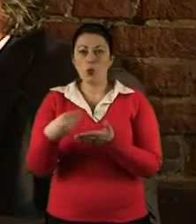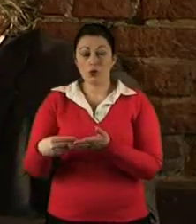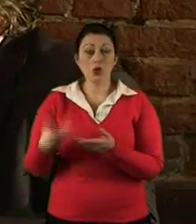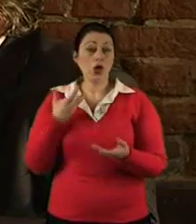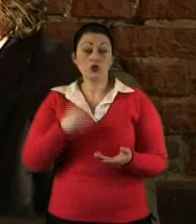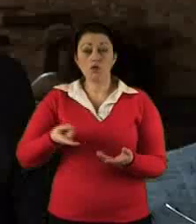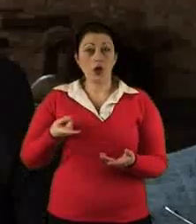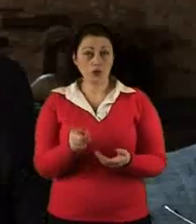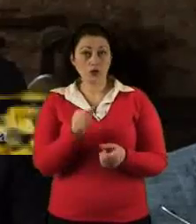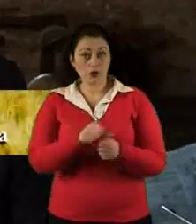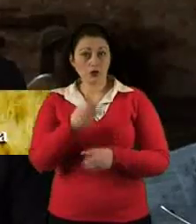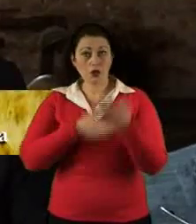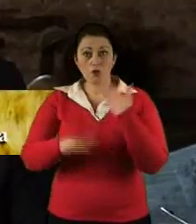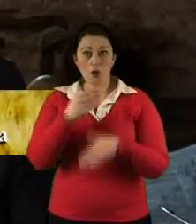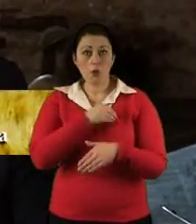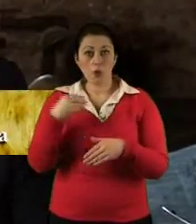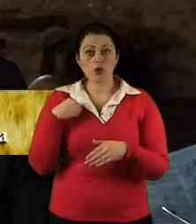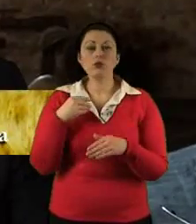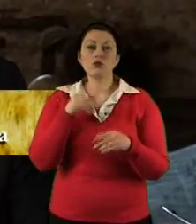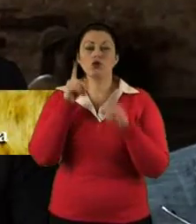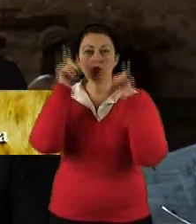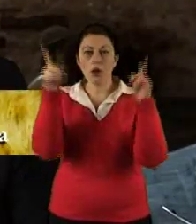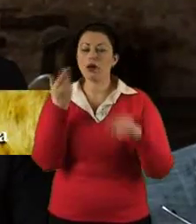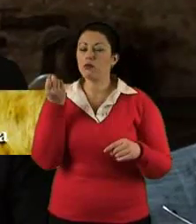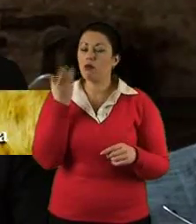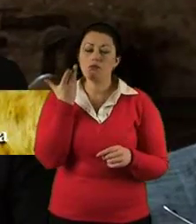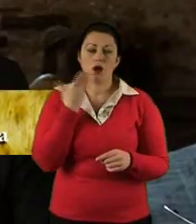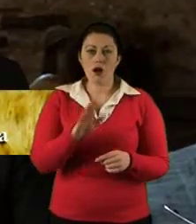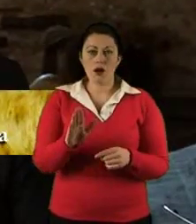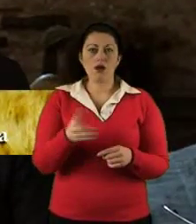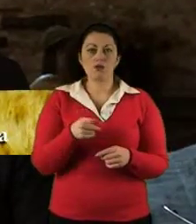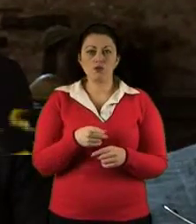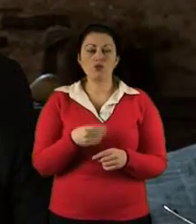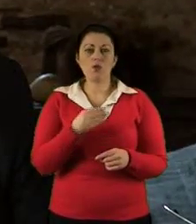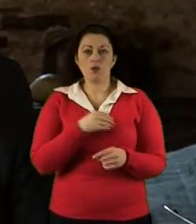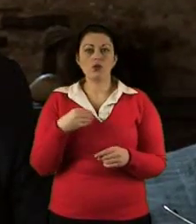polskich ślimaków? No jak najbardziej. U nas jeszcze jest